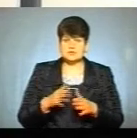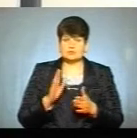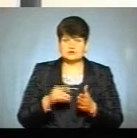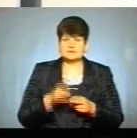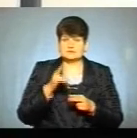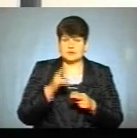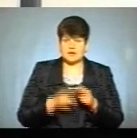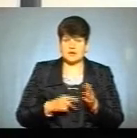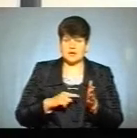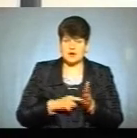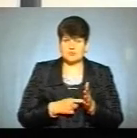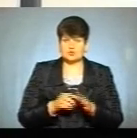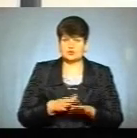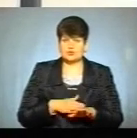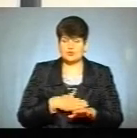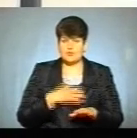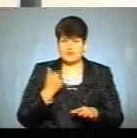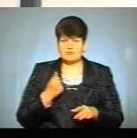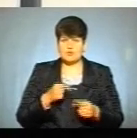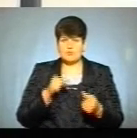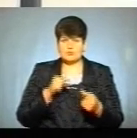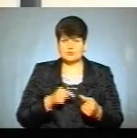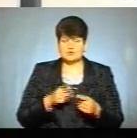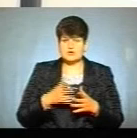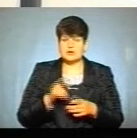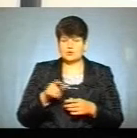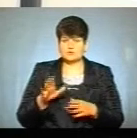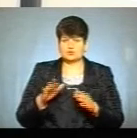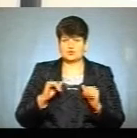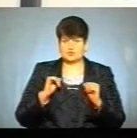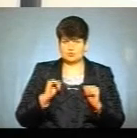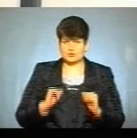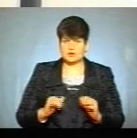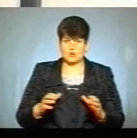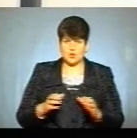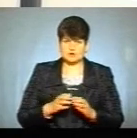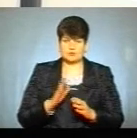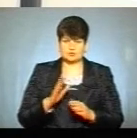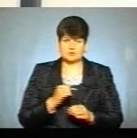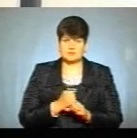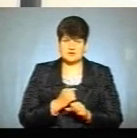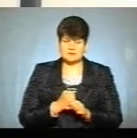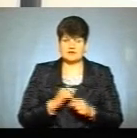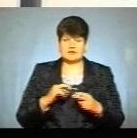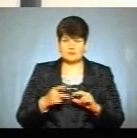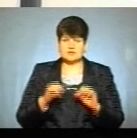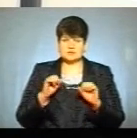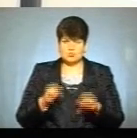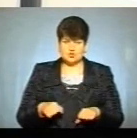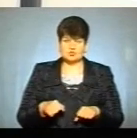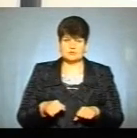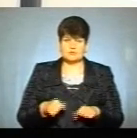крапку в довготривалому такому протистоянні, і люди будуть спокійно, колектив, де працювати, вони навпаки зможуть